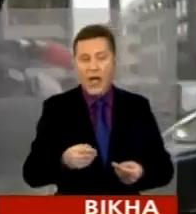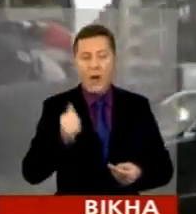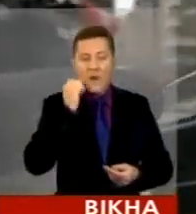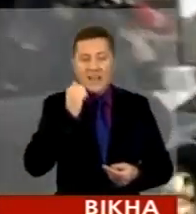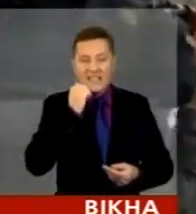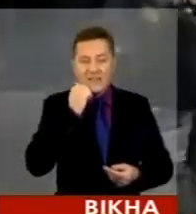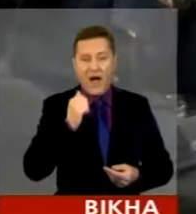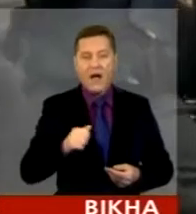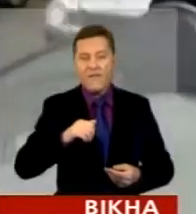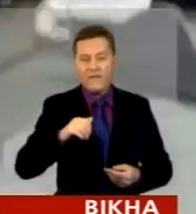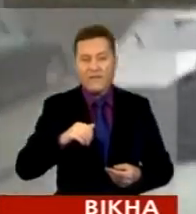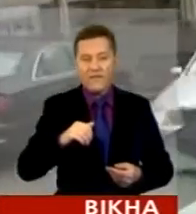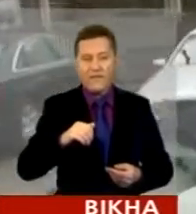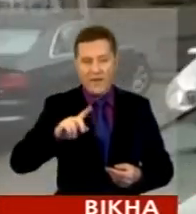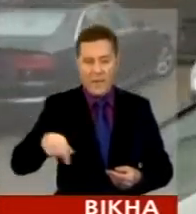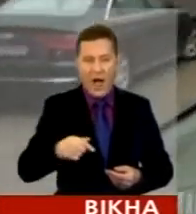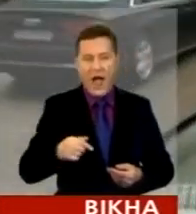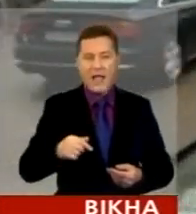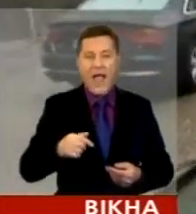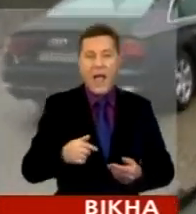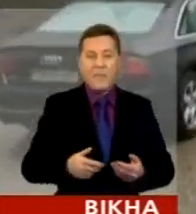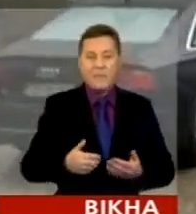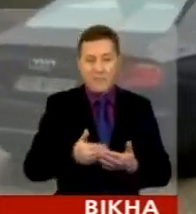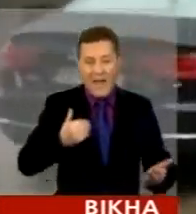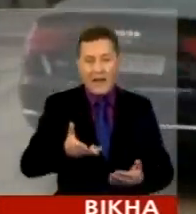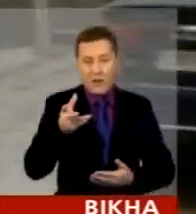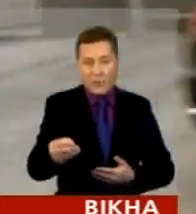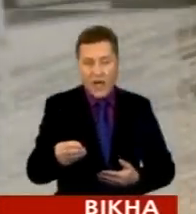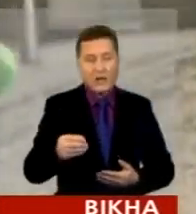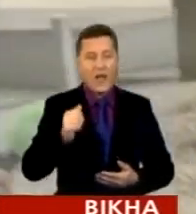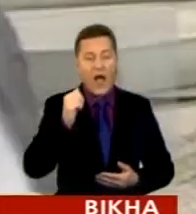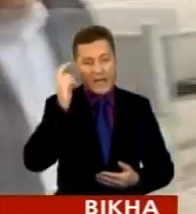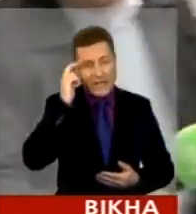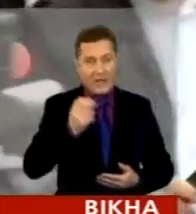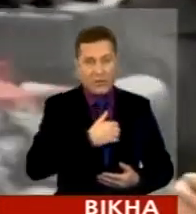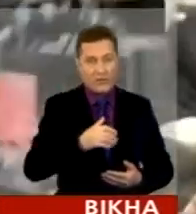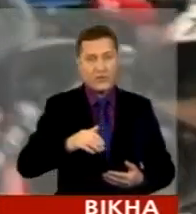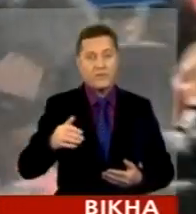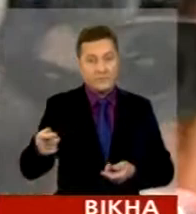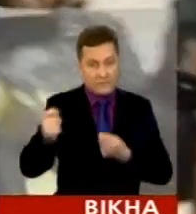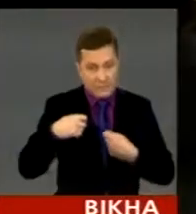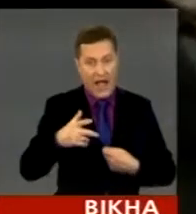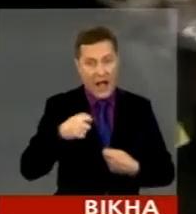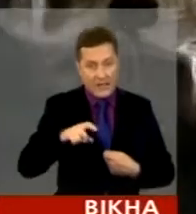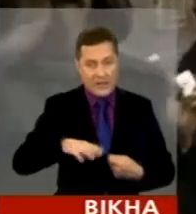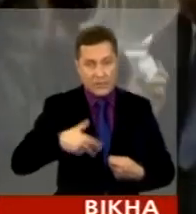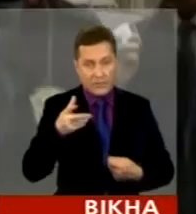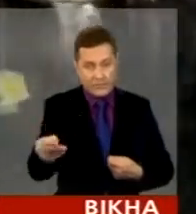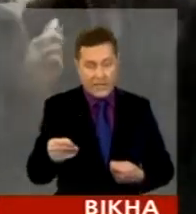каже, віддаватиме гроші лише за фактом за спожите пальне. Знову до столу перемов сторони планують сісти вже за